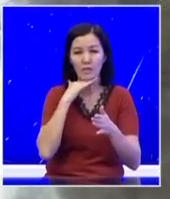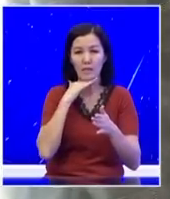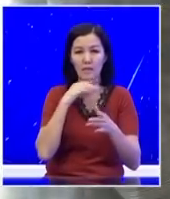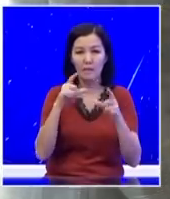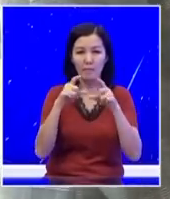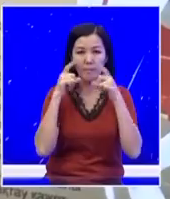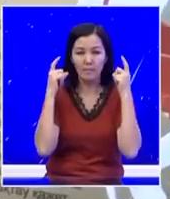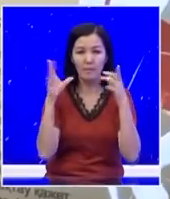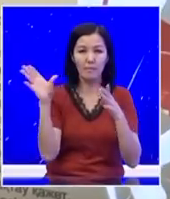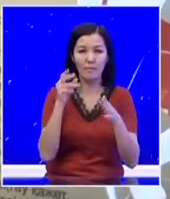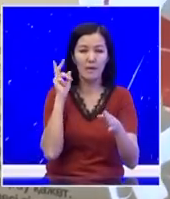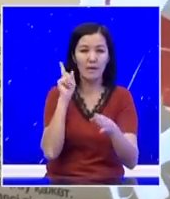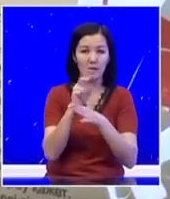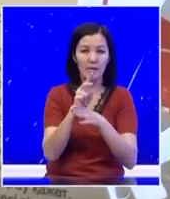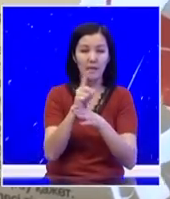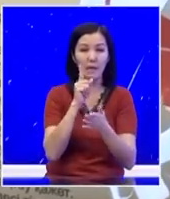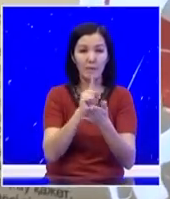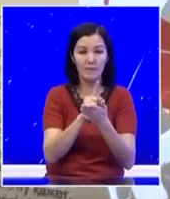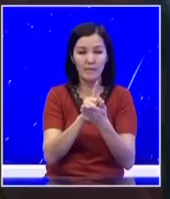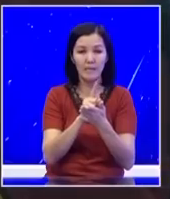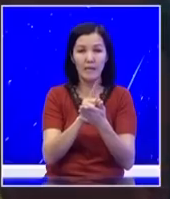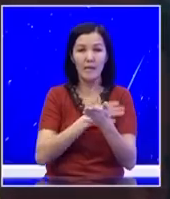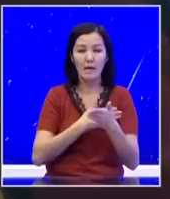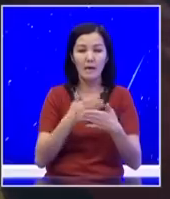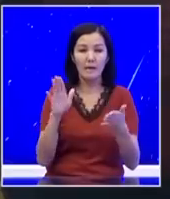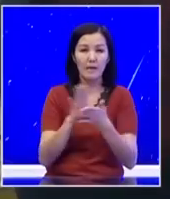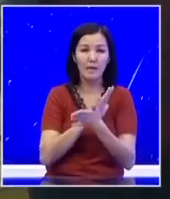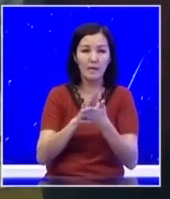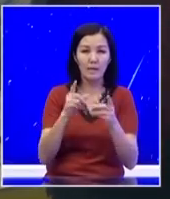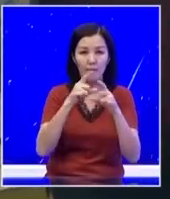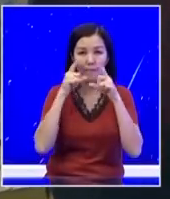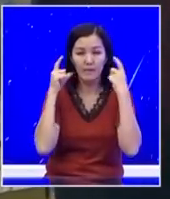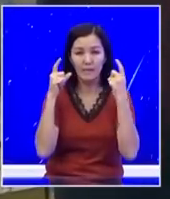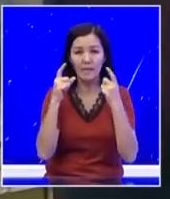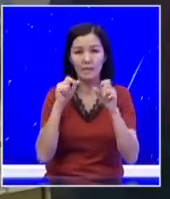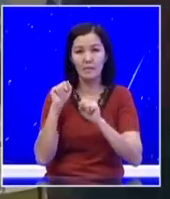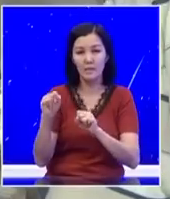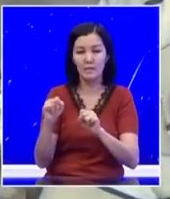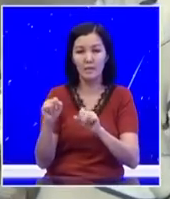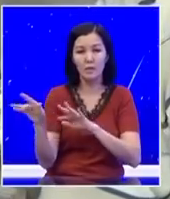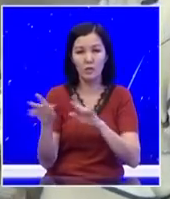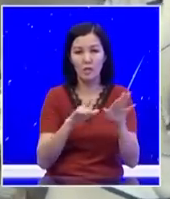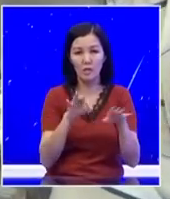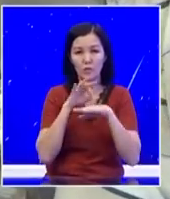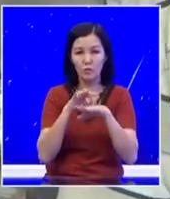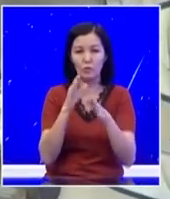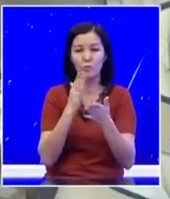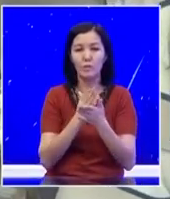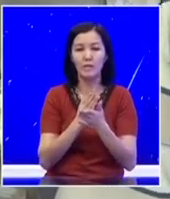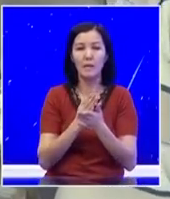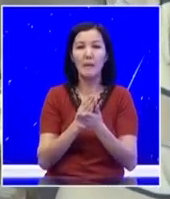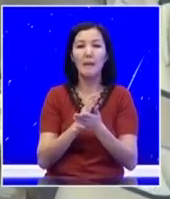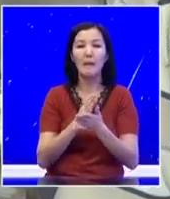бетпердесіз кірмейді. Еріктілер мұнда да маскалар таратып, сақтық шараларын жасап жүр. Біздің негізгі